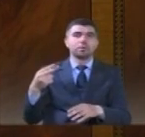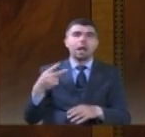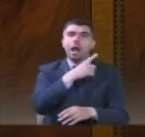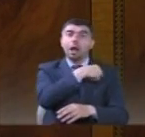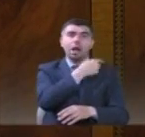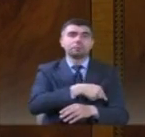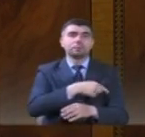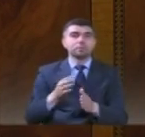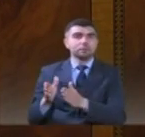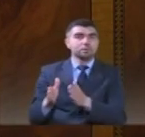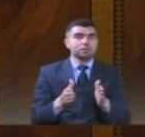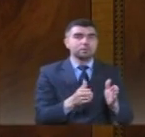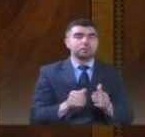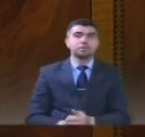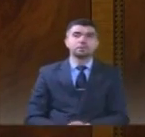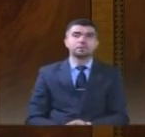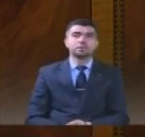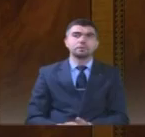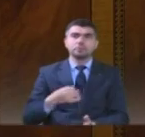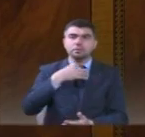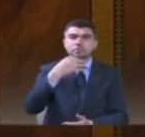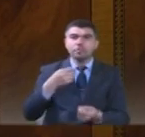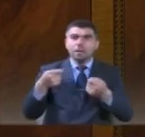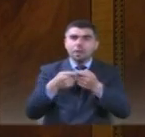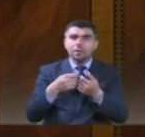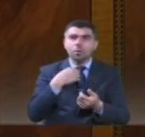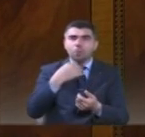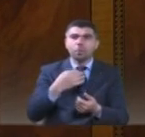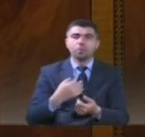انا دابا الاخوان ملي كنتكلموا على